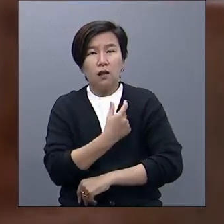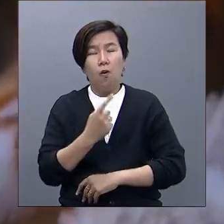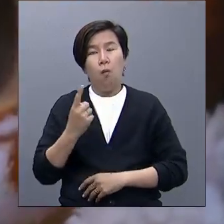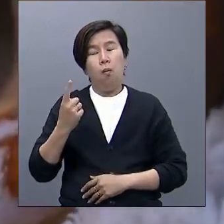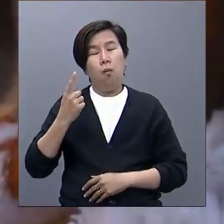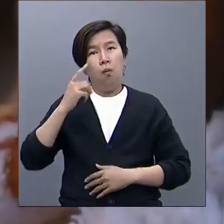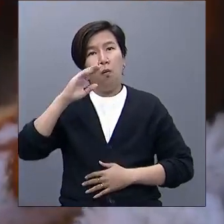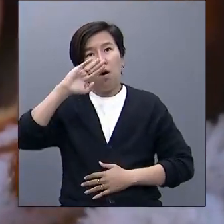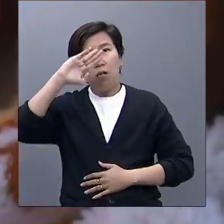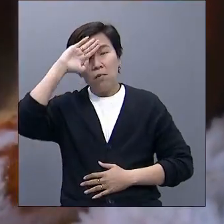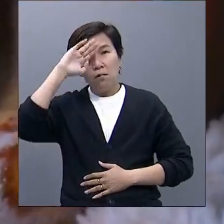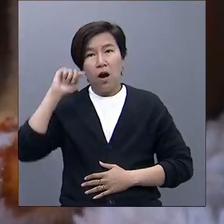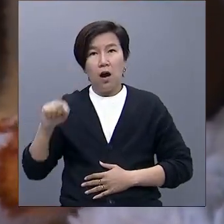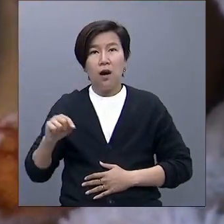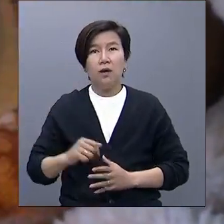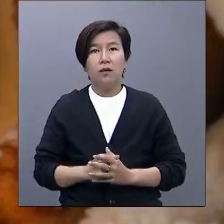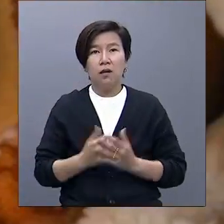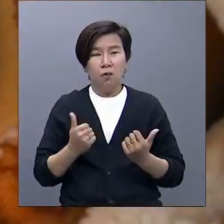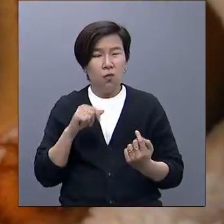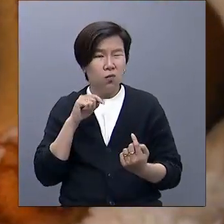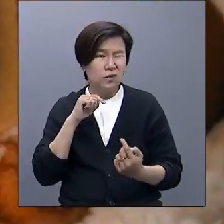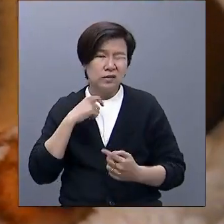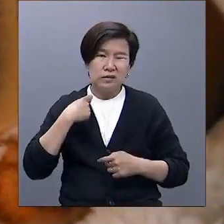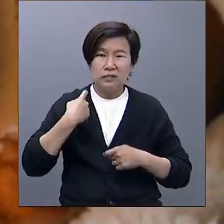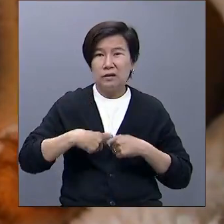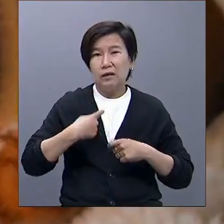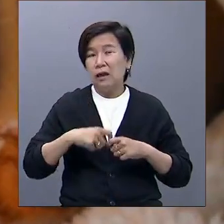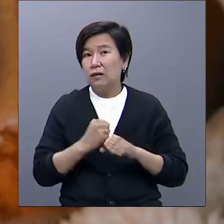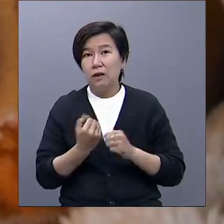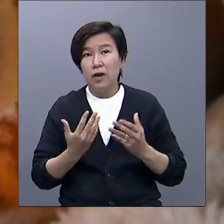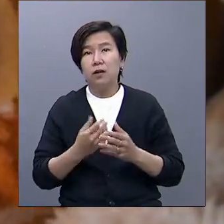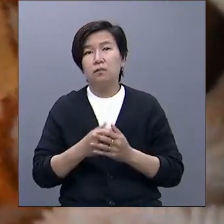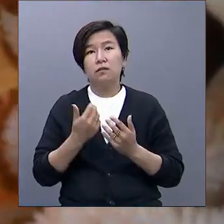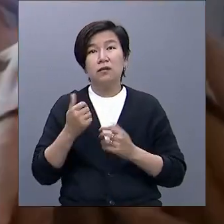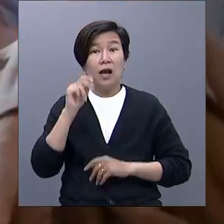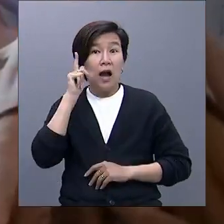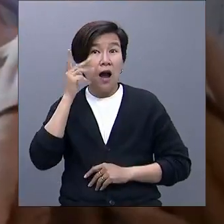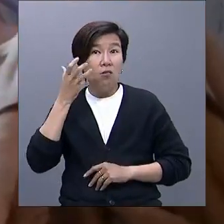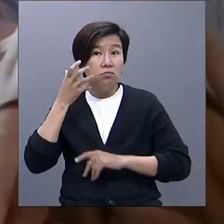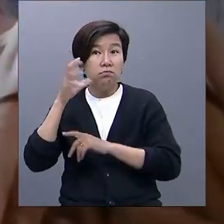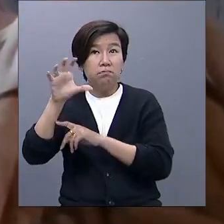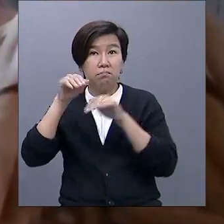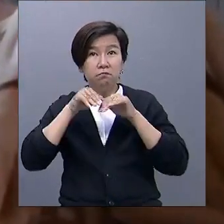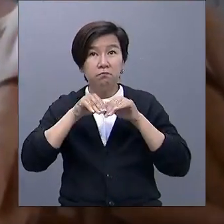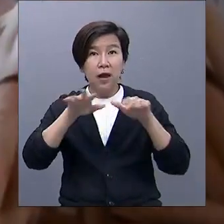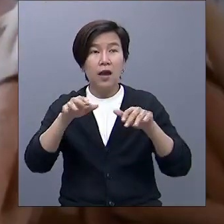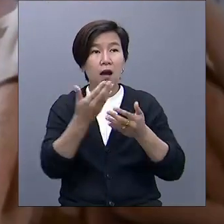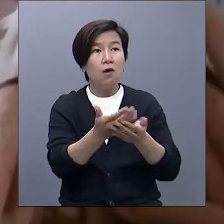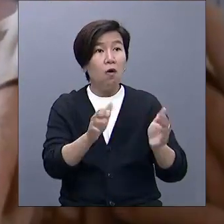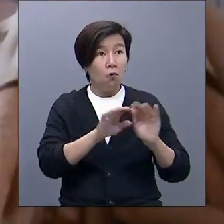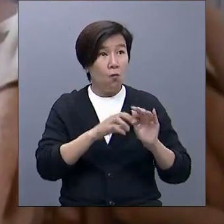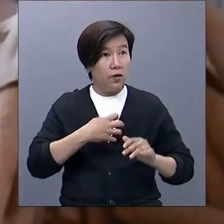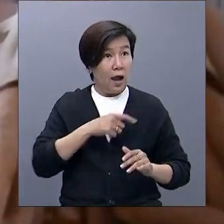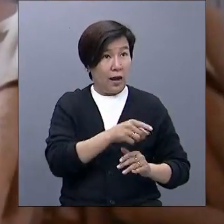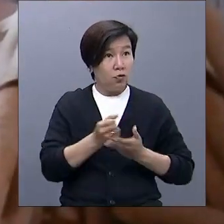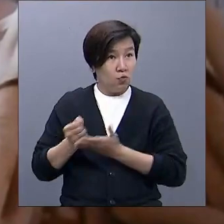ücke Religioneneeเพื่องไกร กันไม่ได้นะคะนำเสนอหนาจอแบบนี้คุณผชมท่านใด ทอยากจะช่เหอครอบโโนี้อยู่ทรรั